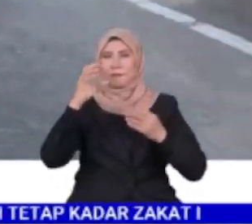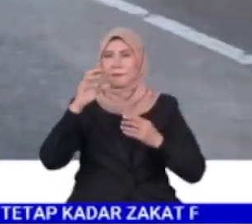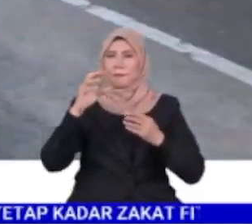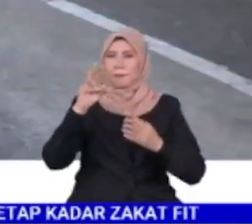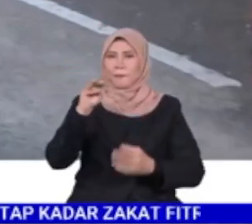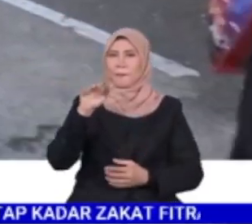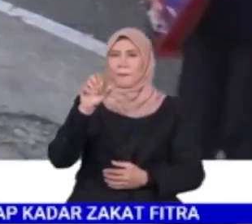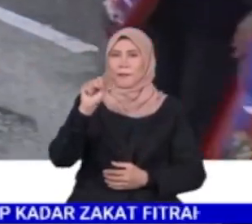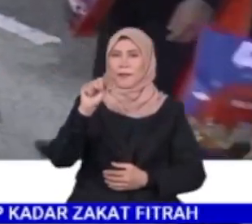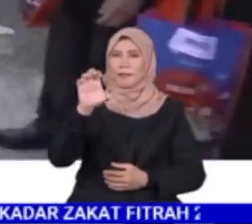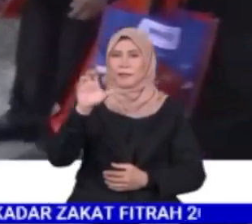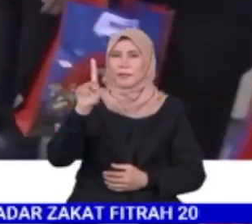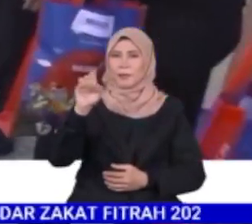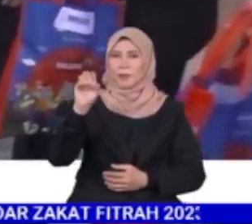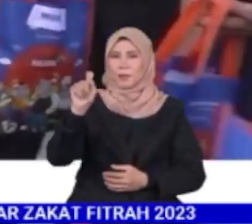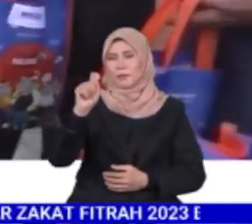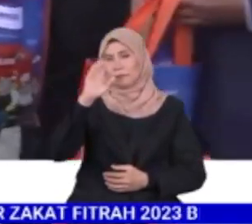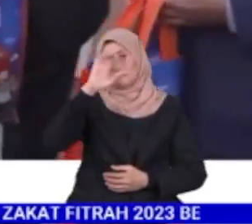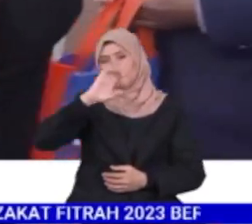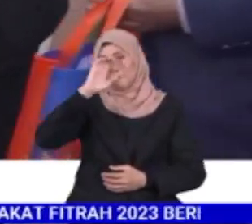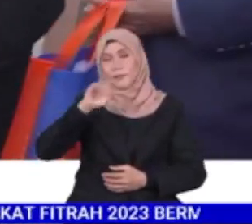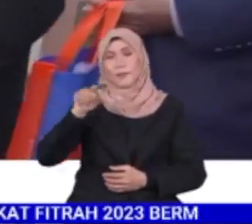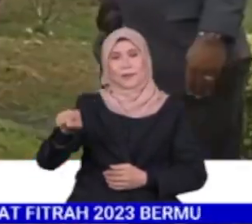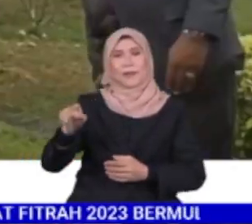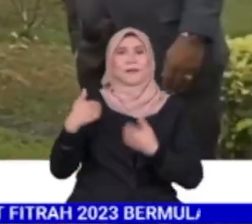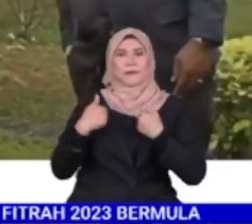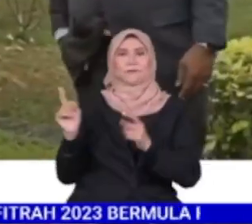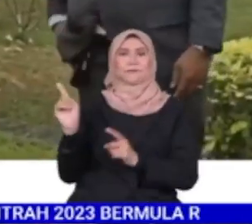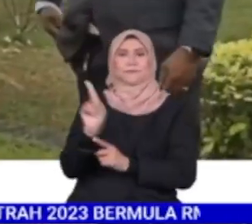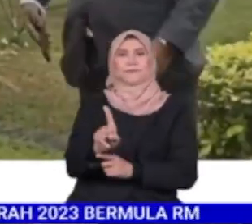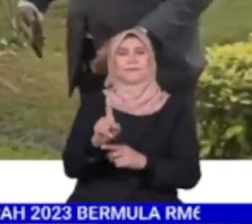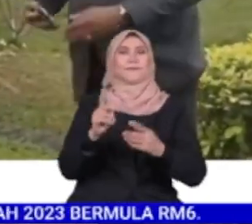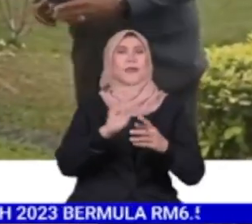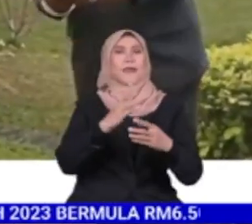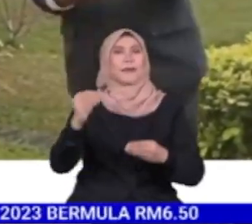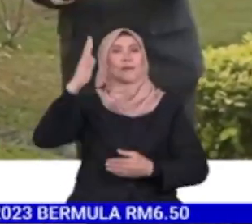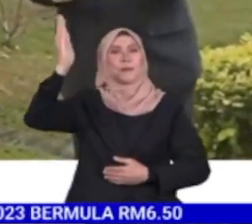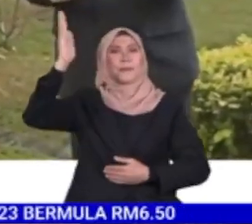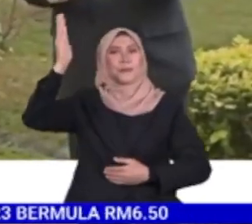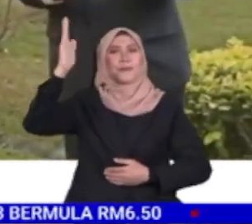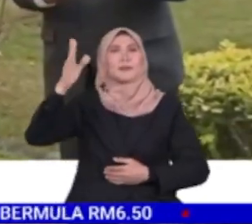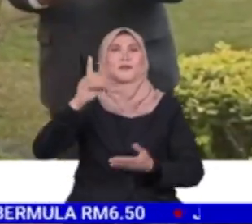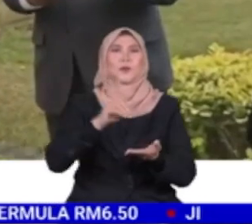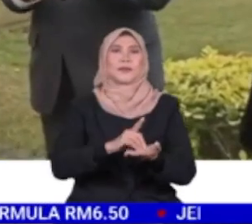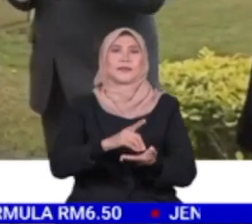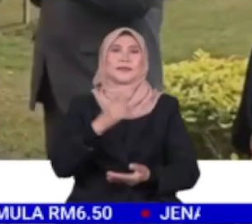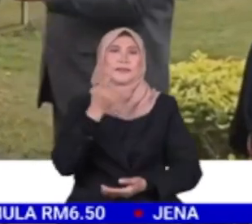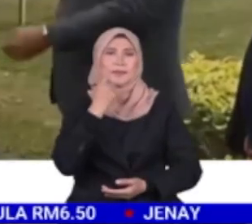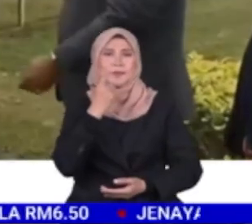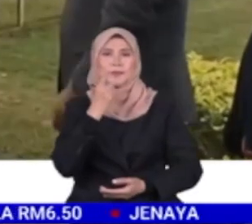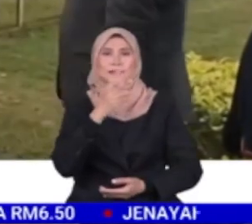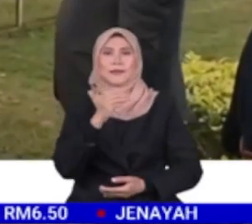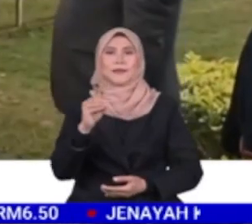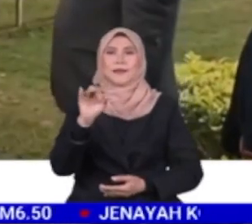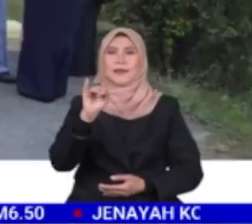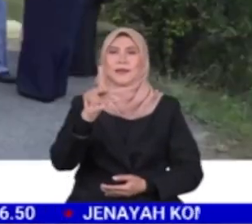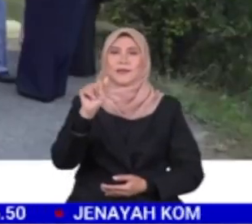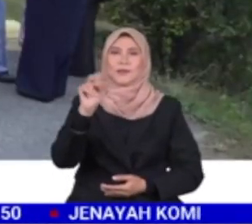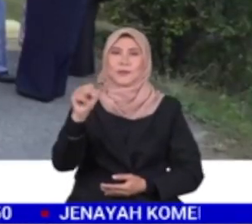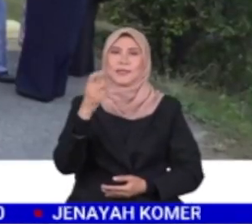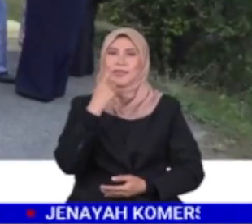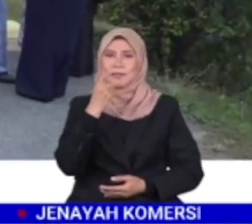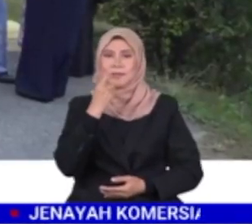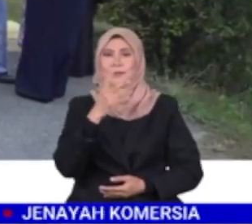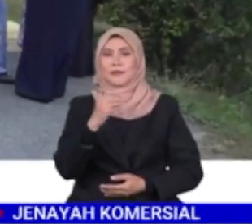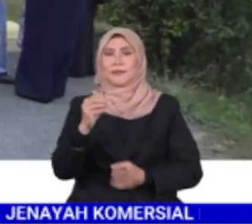belajar juga diberi pendetahan tentang penjagaan kesehatan gigi bersama dokter dan icon gigi program bertambah meriah